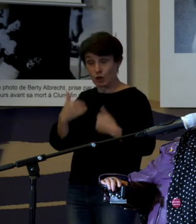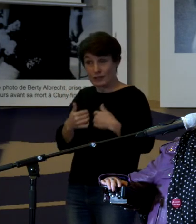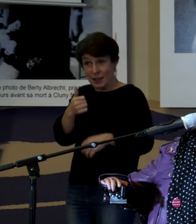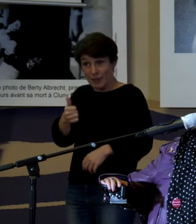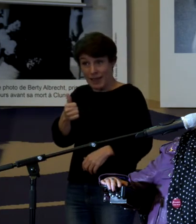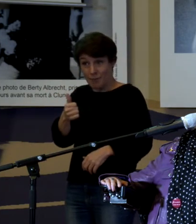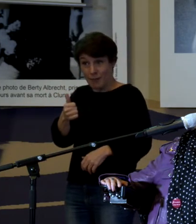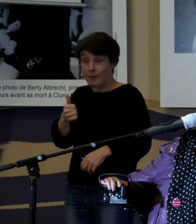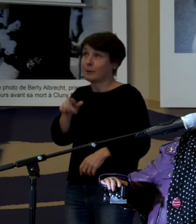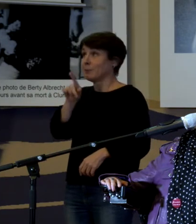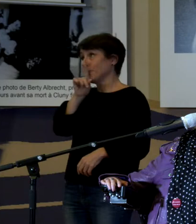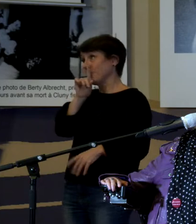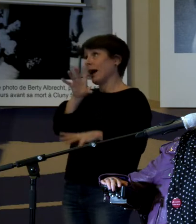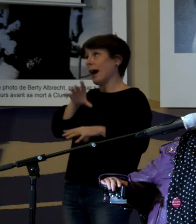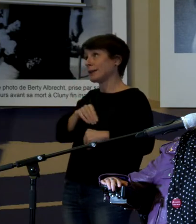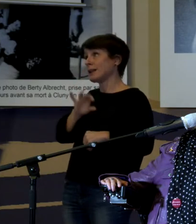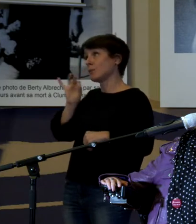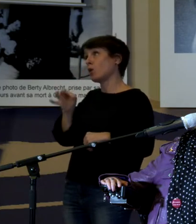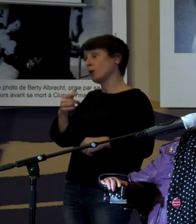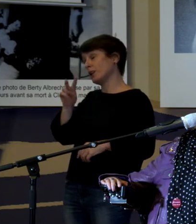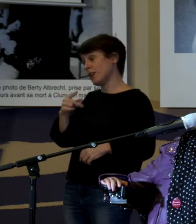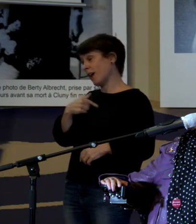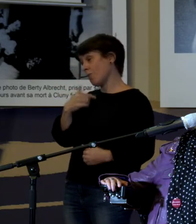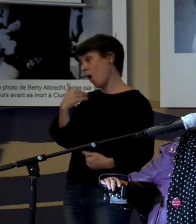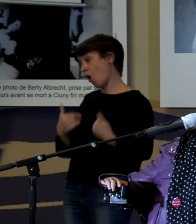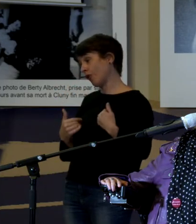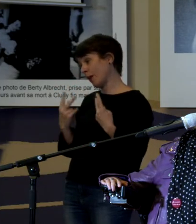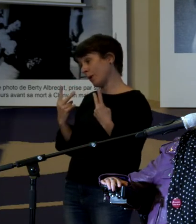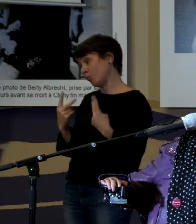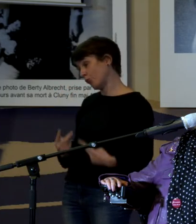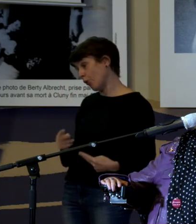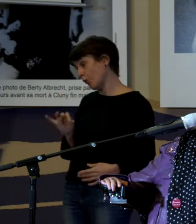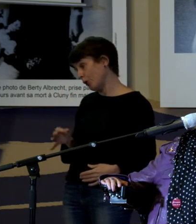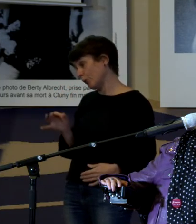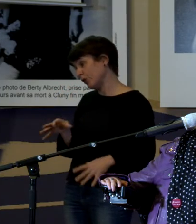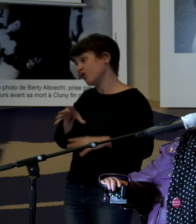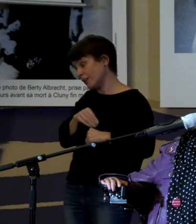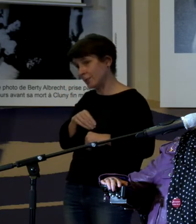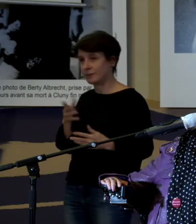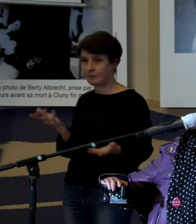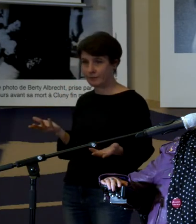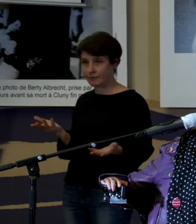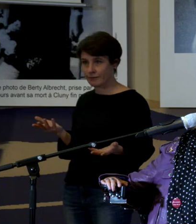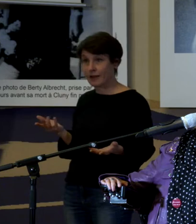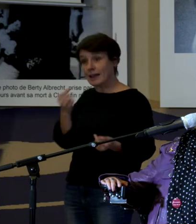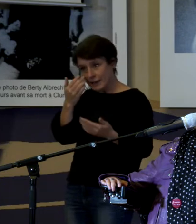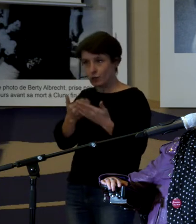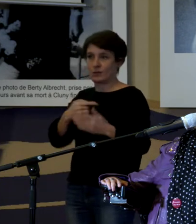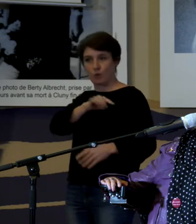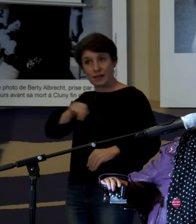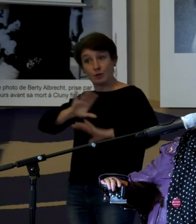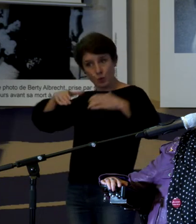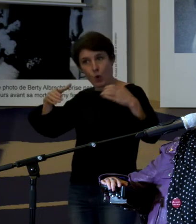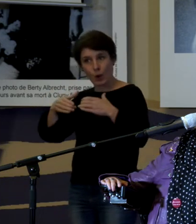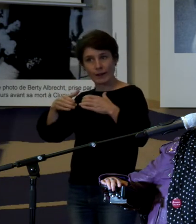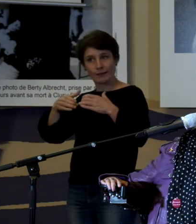pire ennemi, c'est-à-dire d'intérioriser ses représentations. Voilà. Et c'est pour cela que les collectifs que nous représentons,